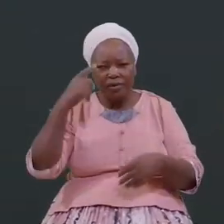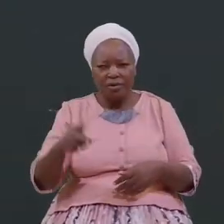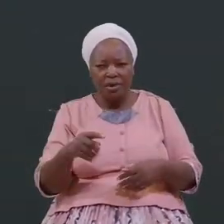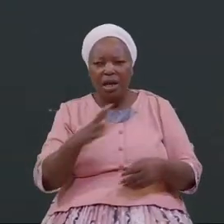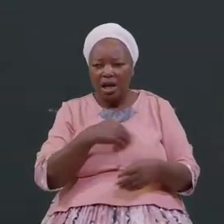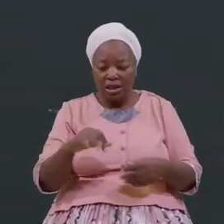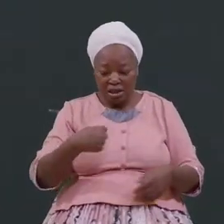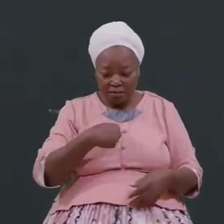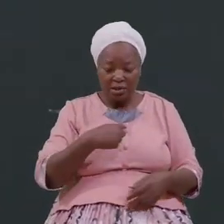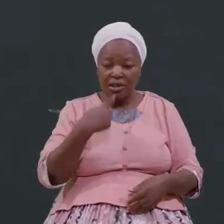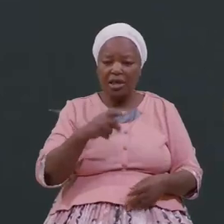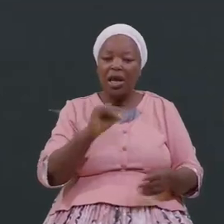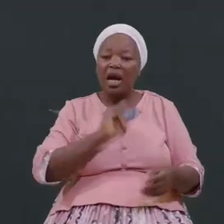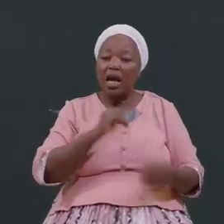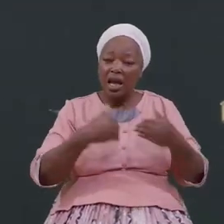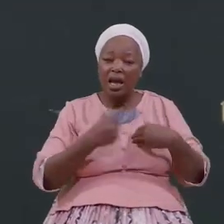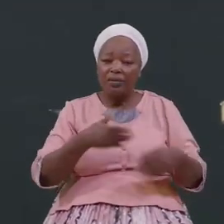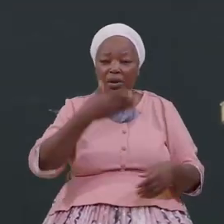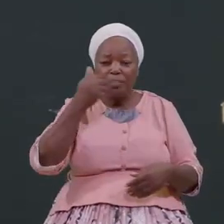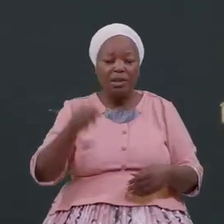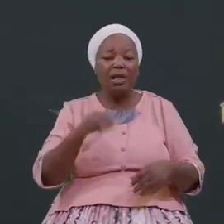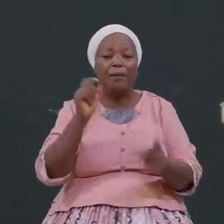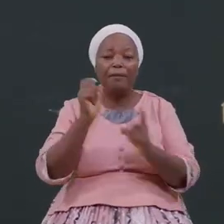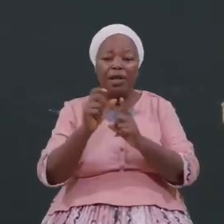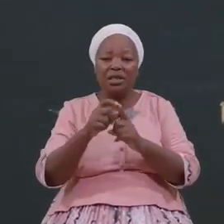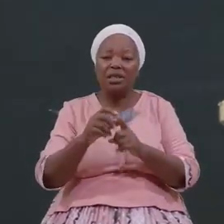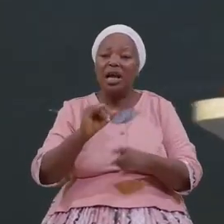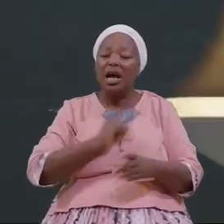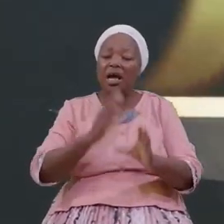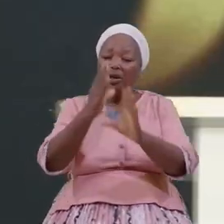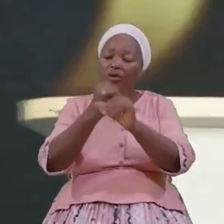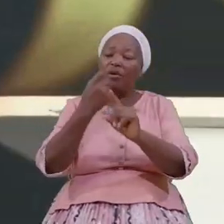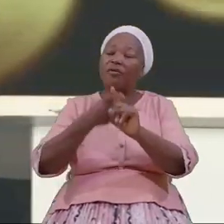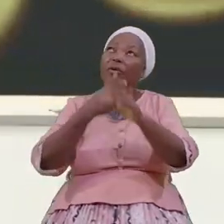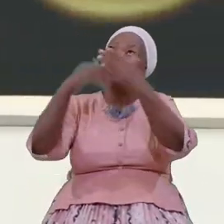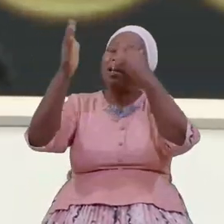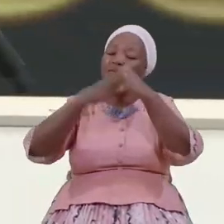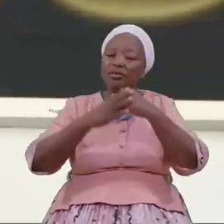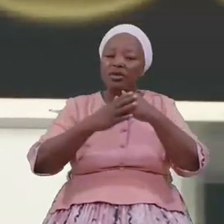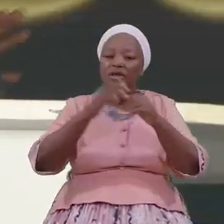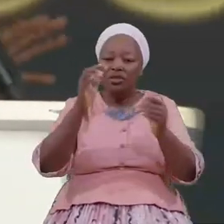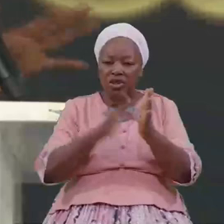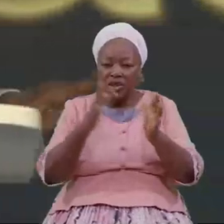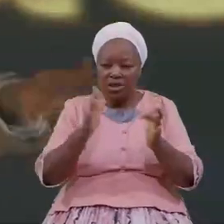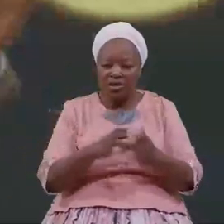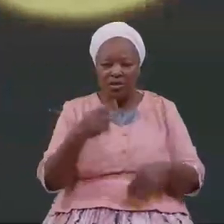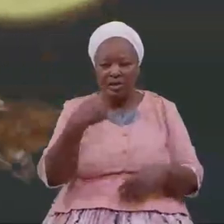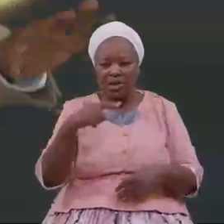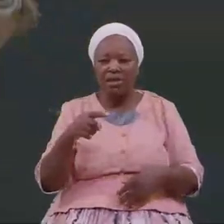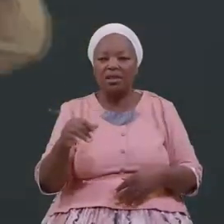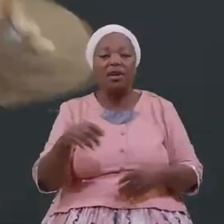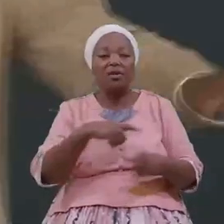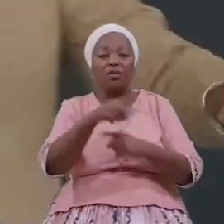dis, moi, j'ai un meilleur message que j'ai reçu du ciel. Jésus a